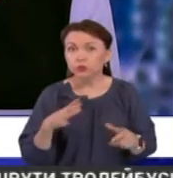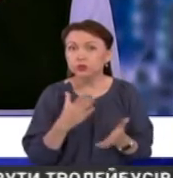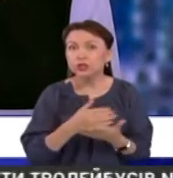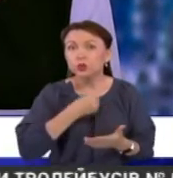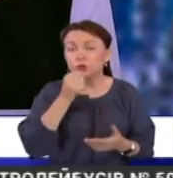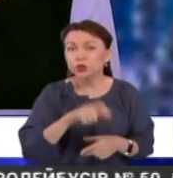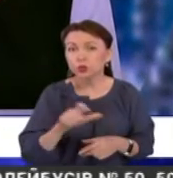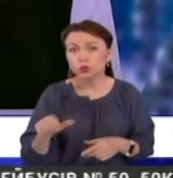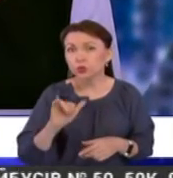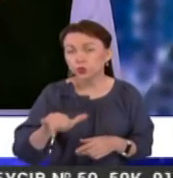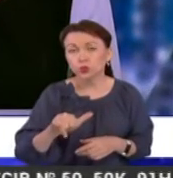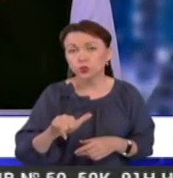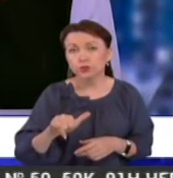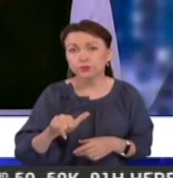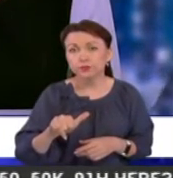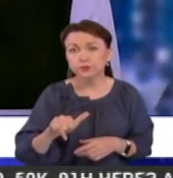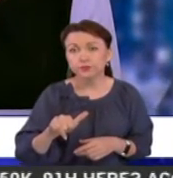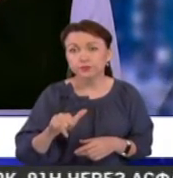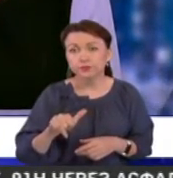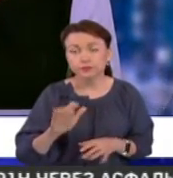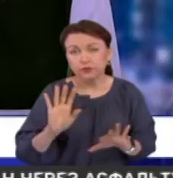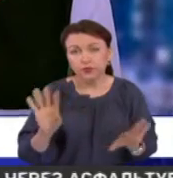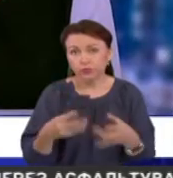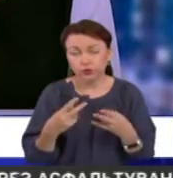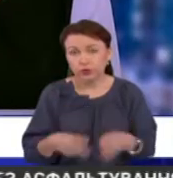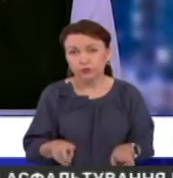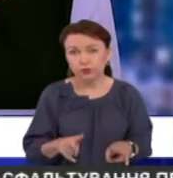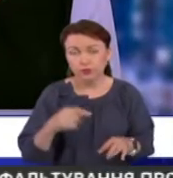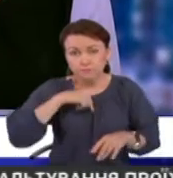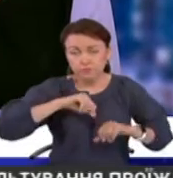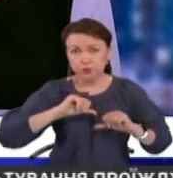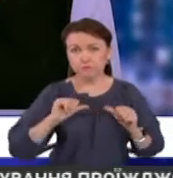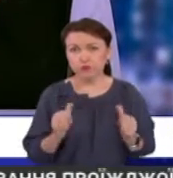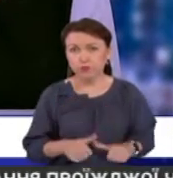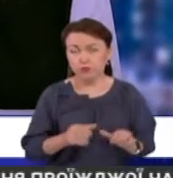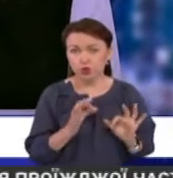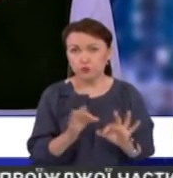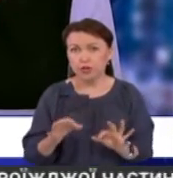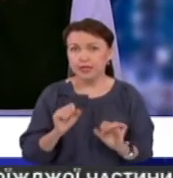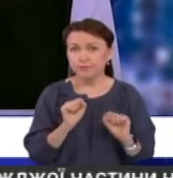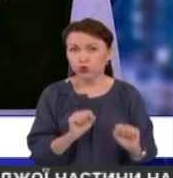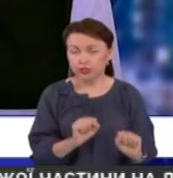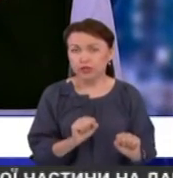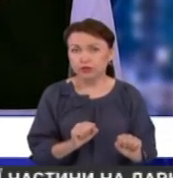люди, в яких, яким не потрібна, в них сформований нормальний імунітет.